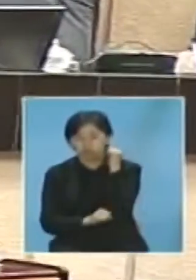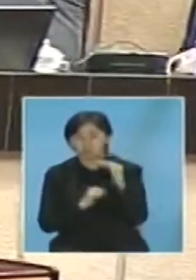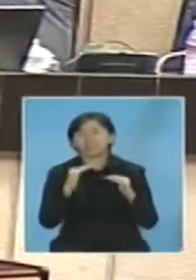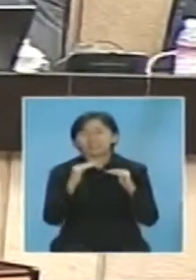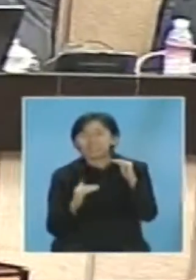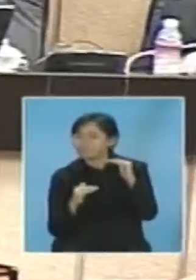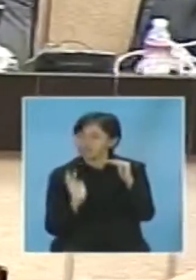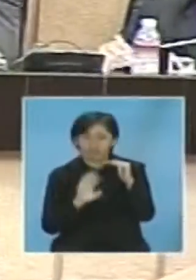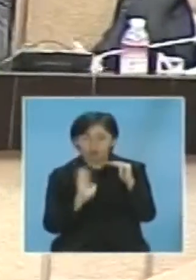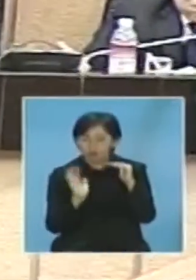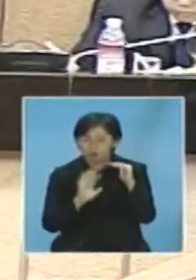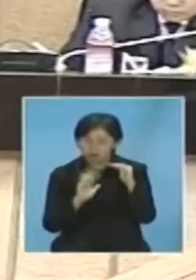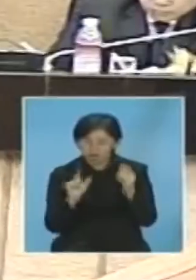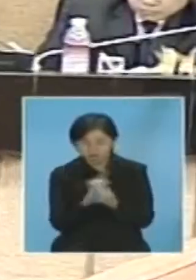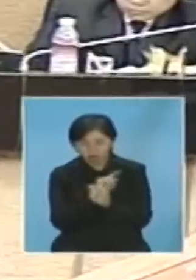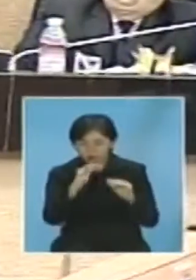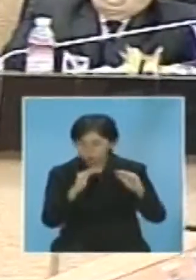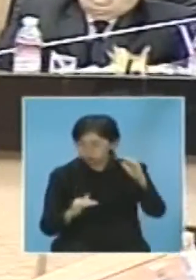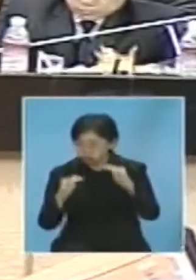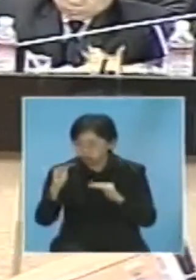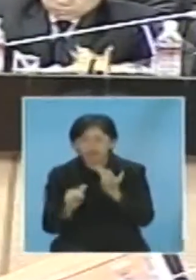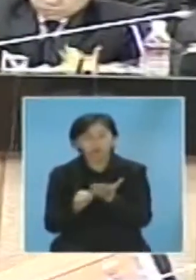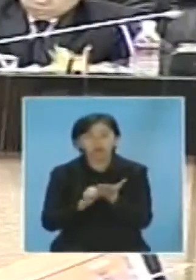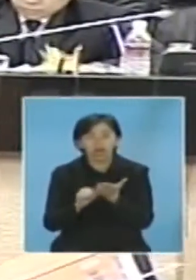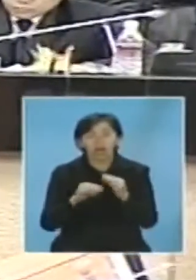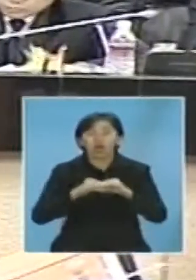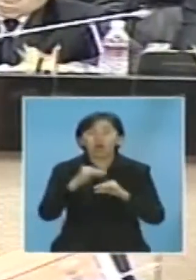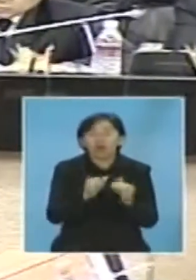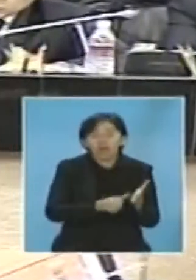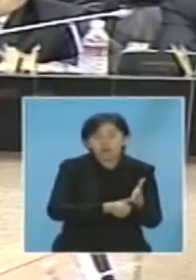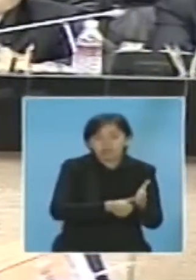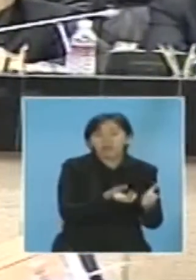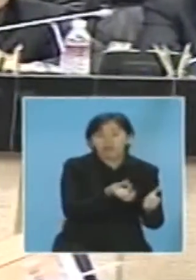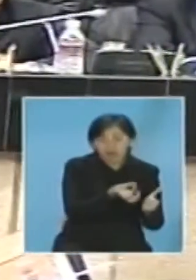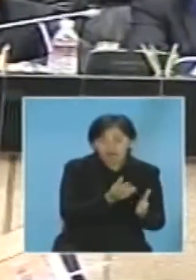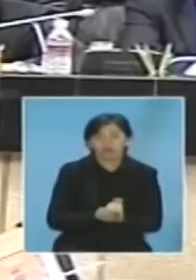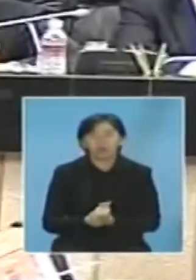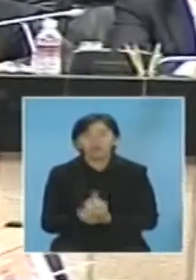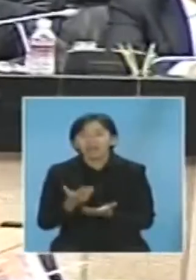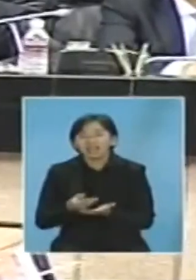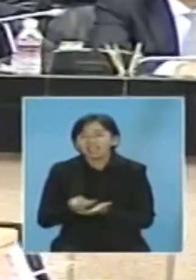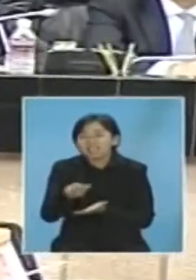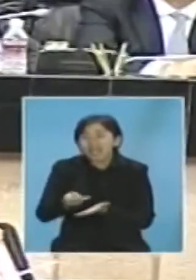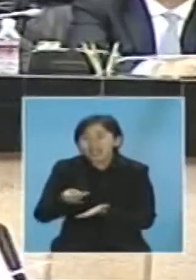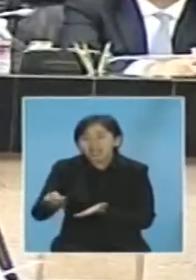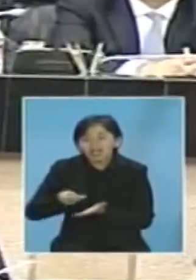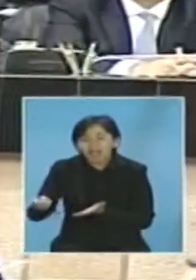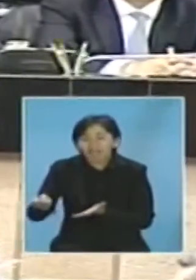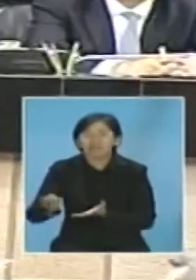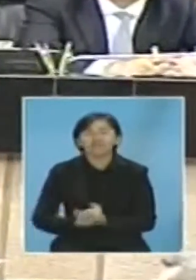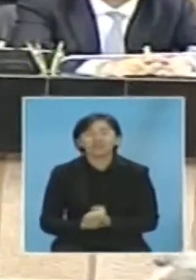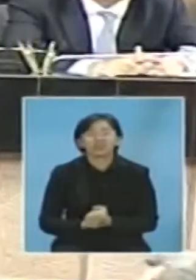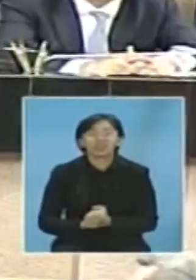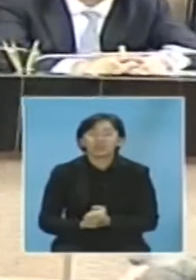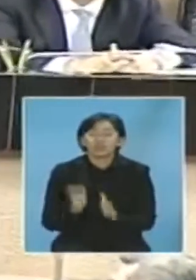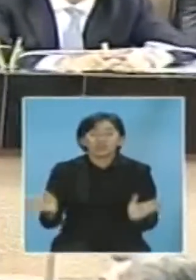ความเหลื่อมล้ำในสังคมค่ะหากเทียบโครงการรับจำนำข้าวกับการแจกเงินโดยตรงนั้นนอกจากจะ